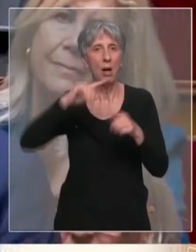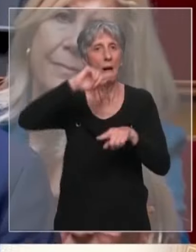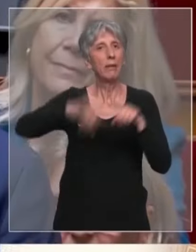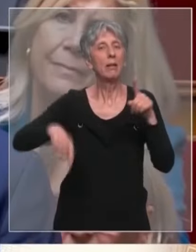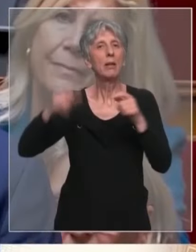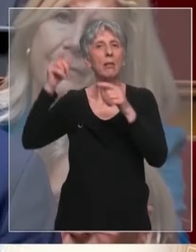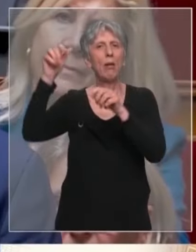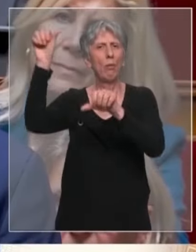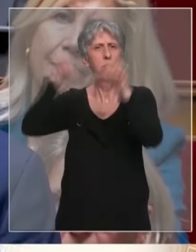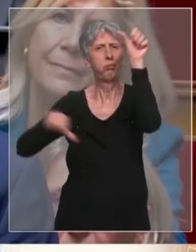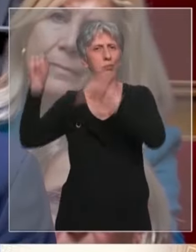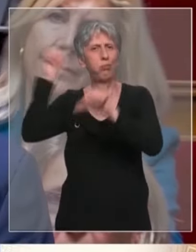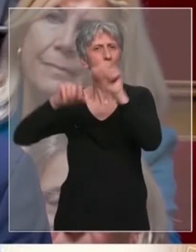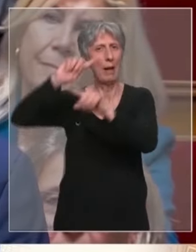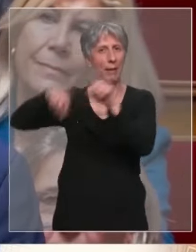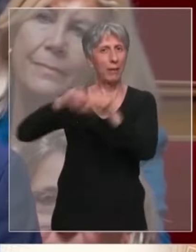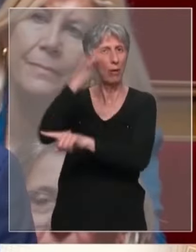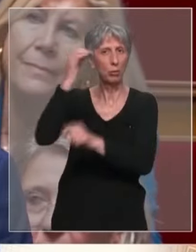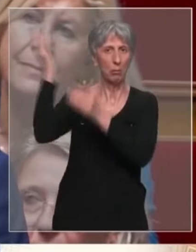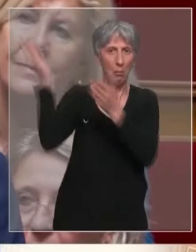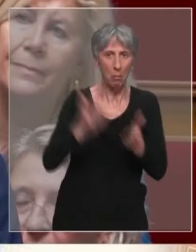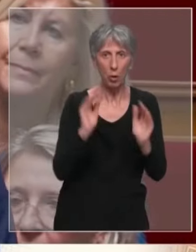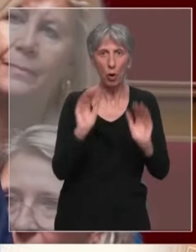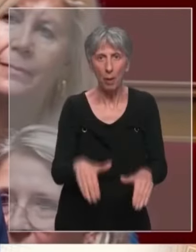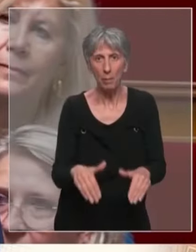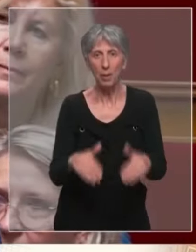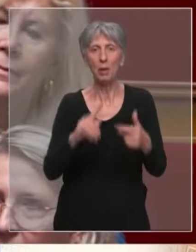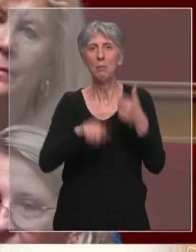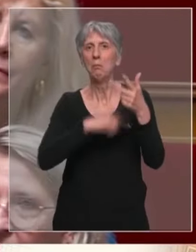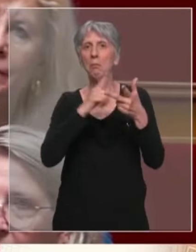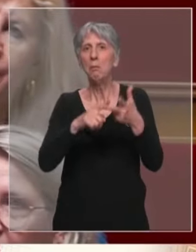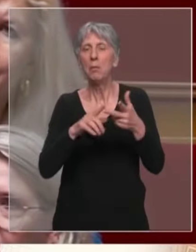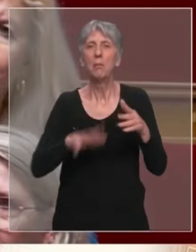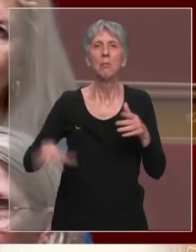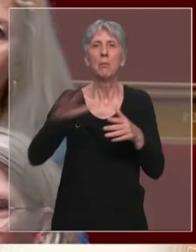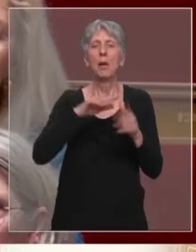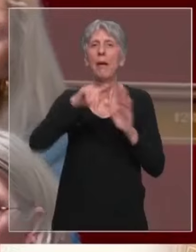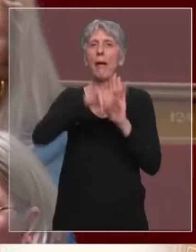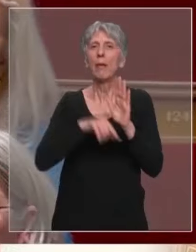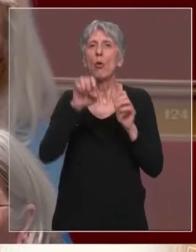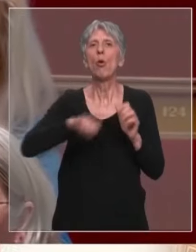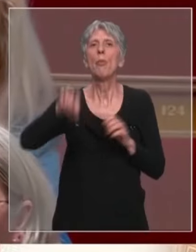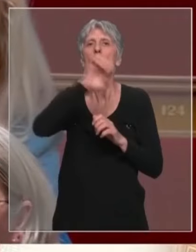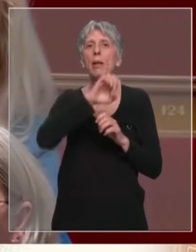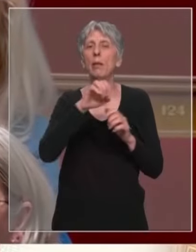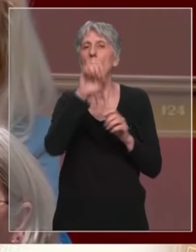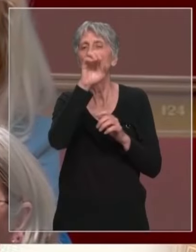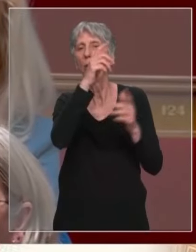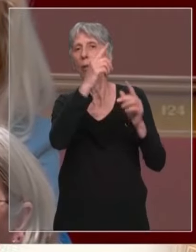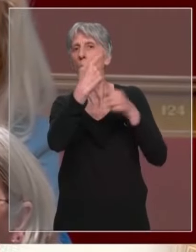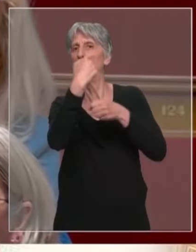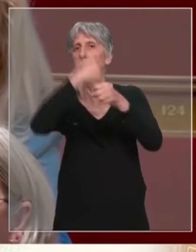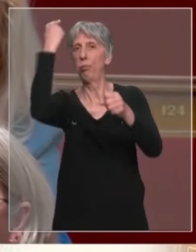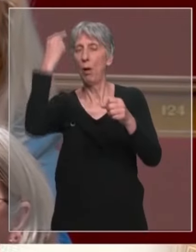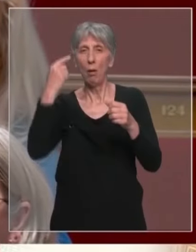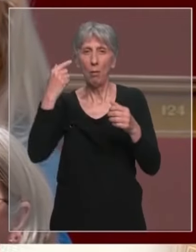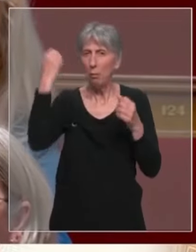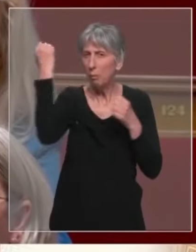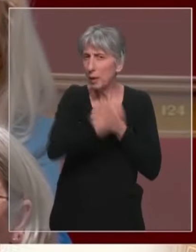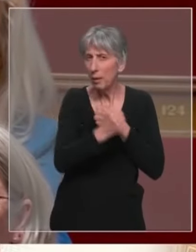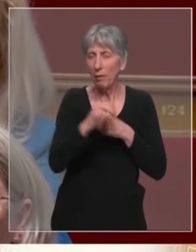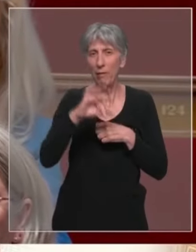agricoles traités avec des substances interdites en France ou en Europe, ni en revenant sur l'ensemble des règles européennes en agriculture que la France a aggravées en